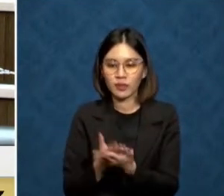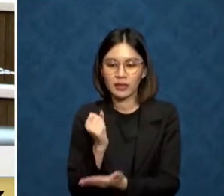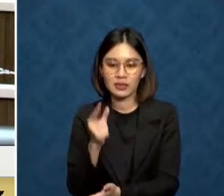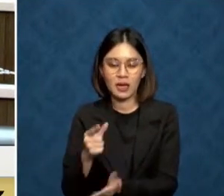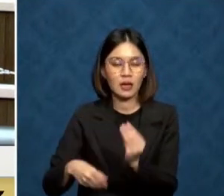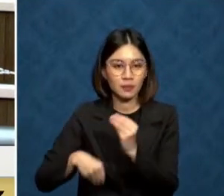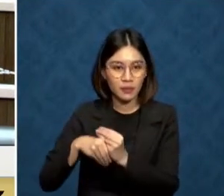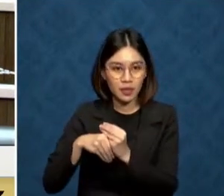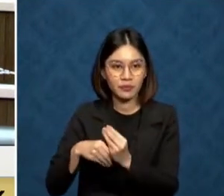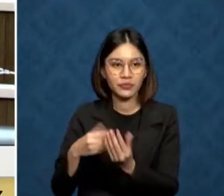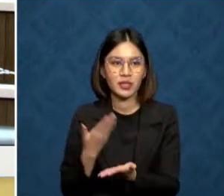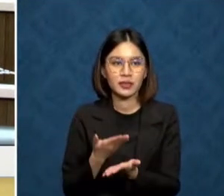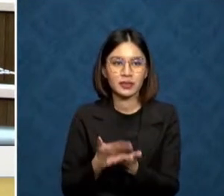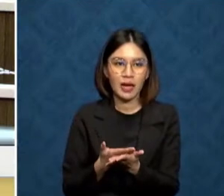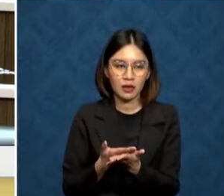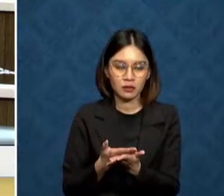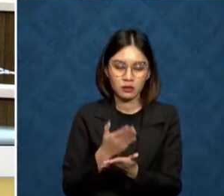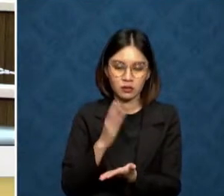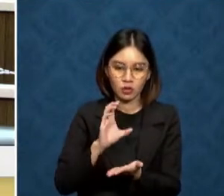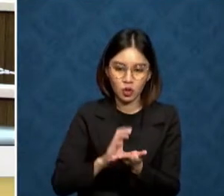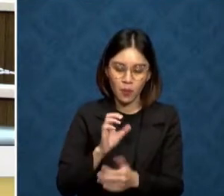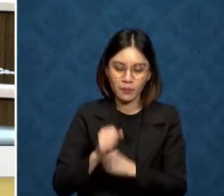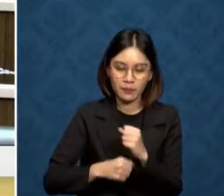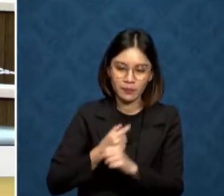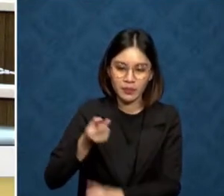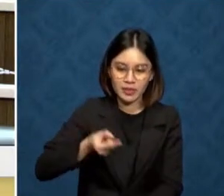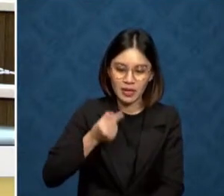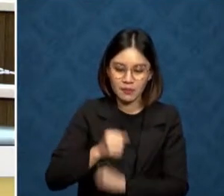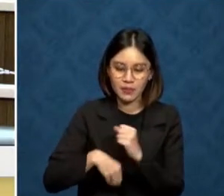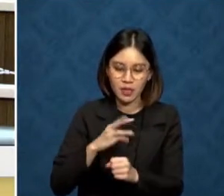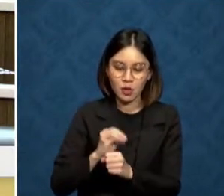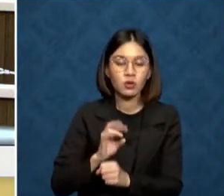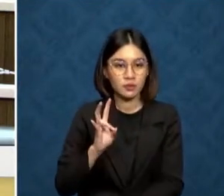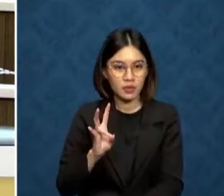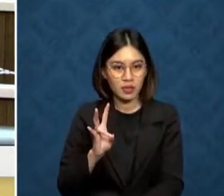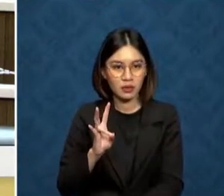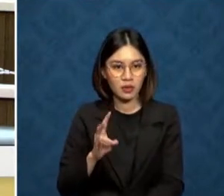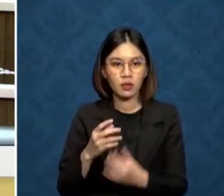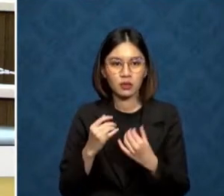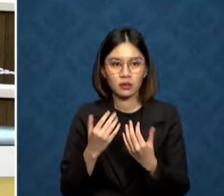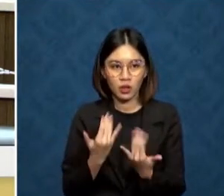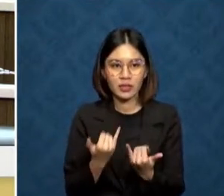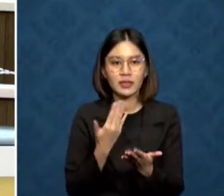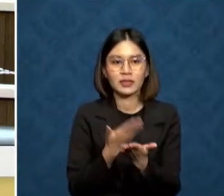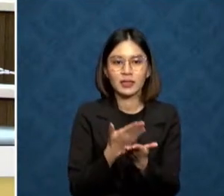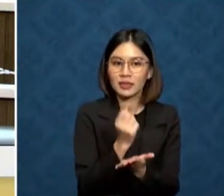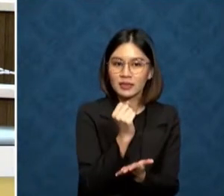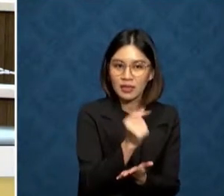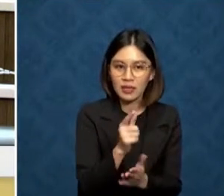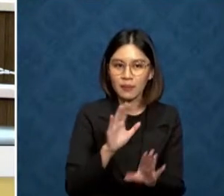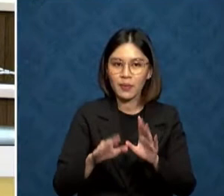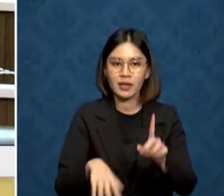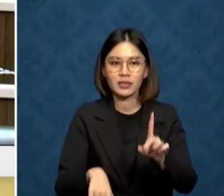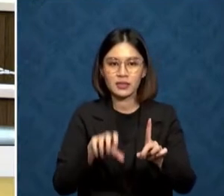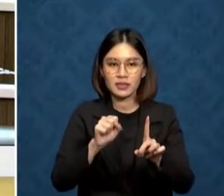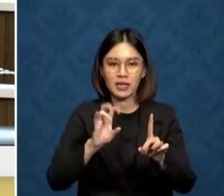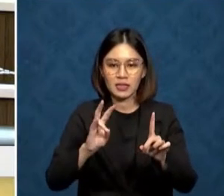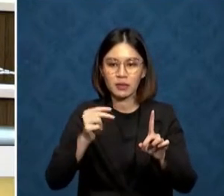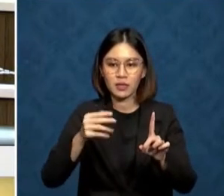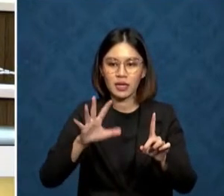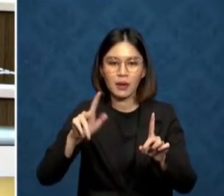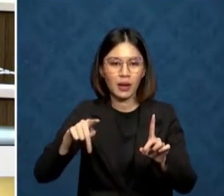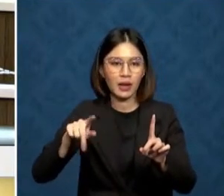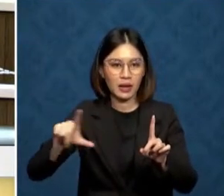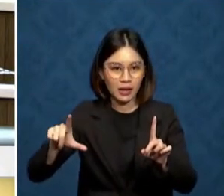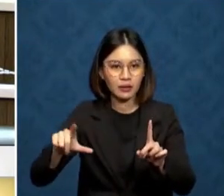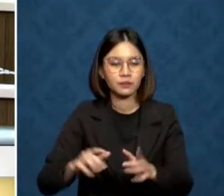มเติมงบประจำปี subscribing ประมาณปี 67 นะครัทกำลัใช้อยปัจุบนนี้ครัประมาณ 1,75 ลานบาท